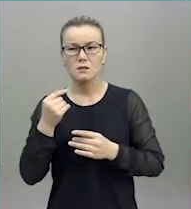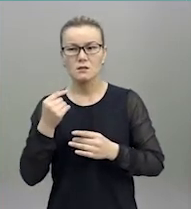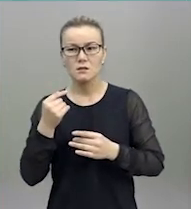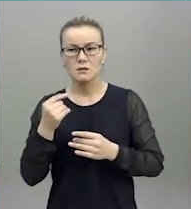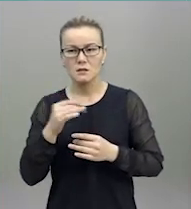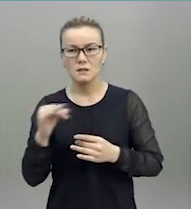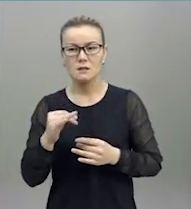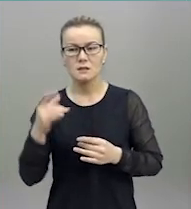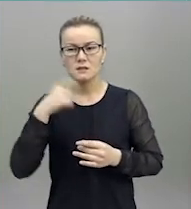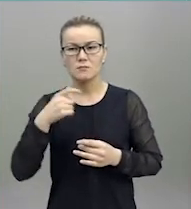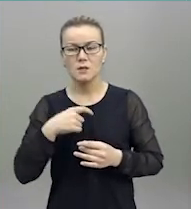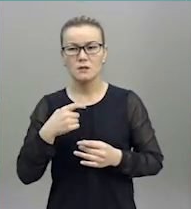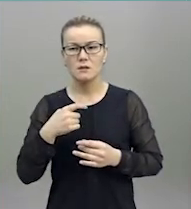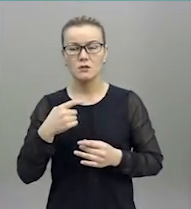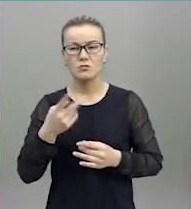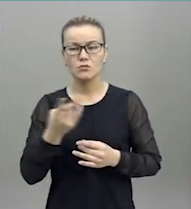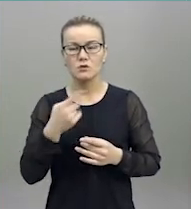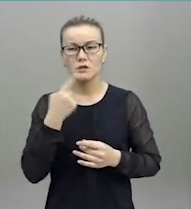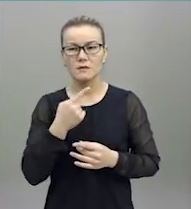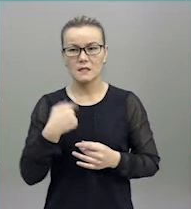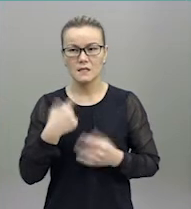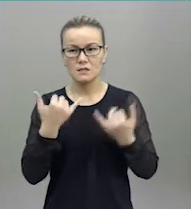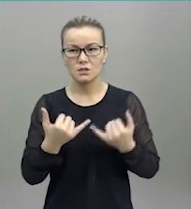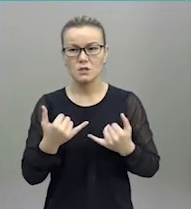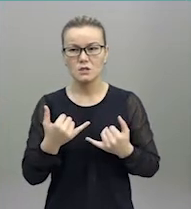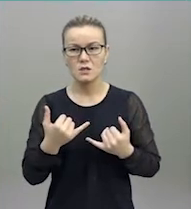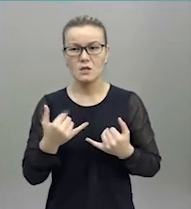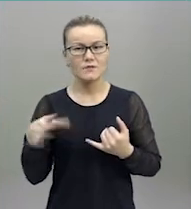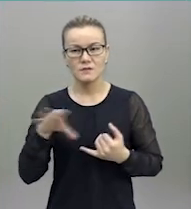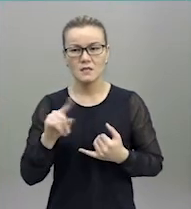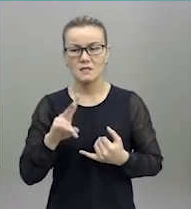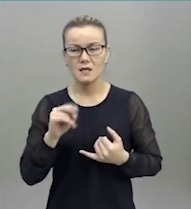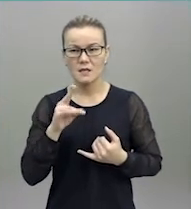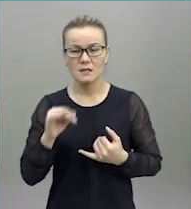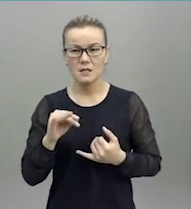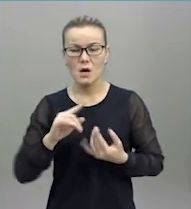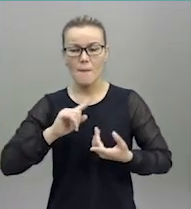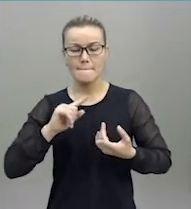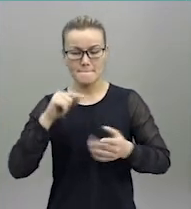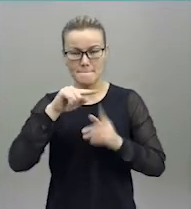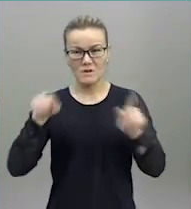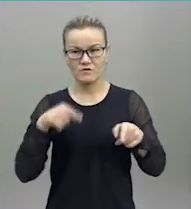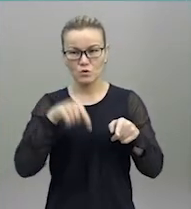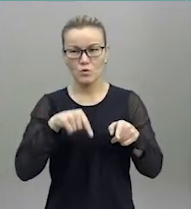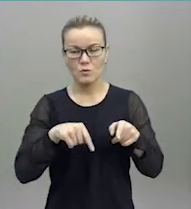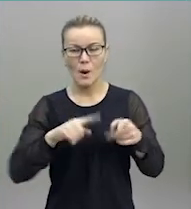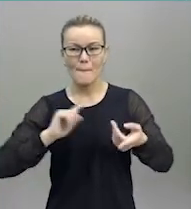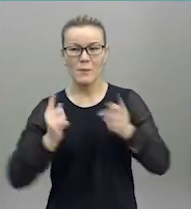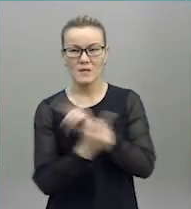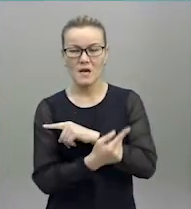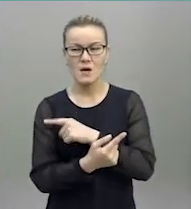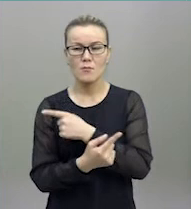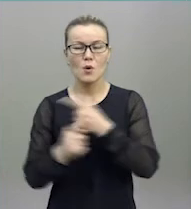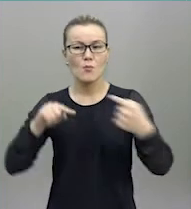себе мысленно говорить значит я сейчас все знаки в скобках поменяю на противоположный